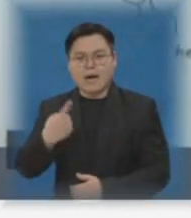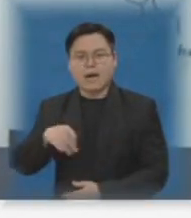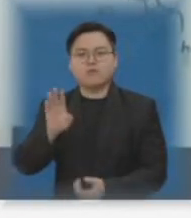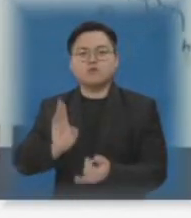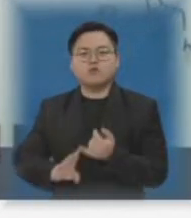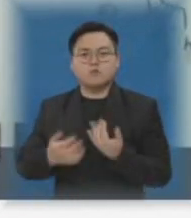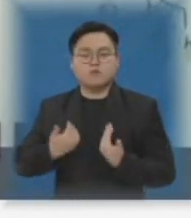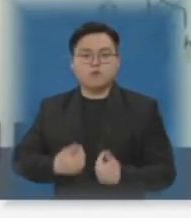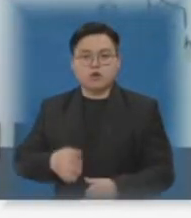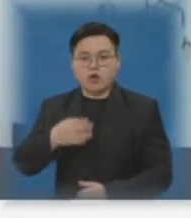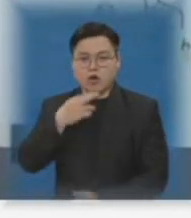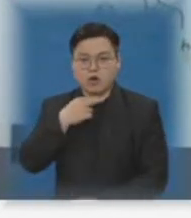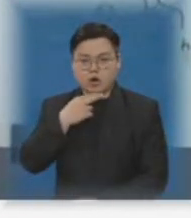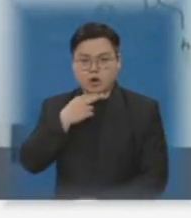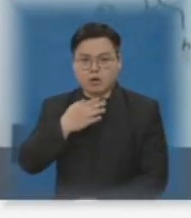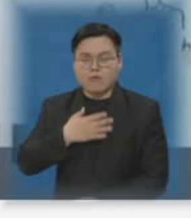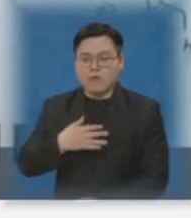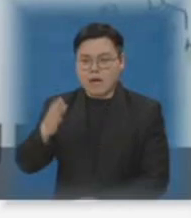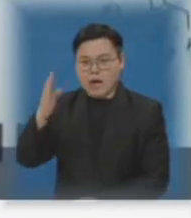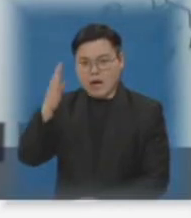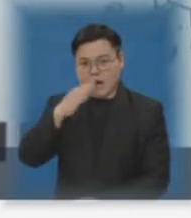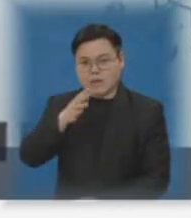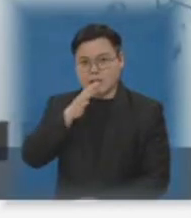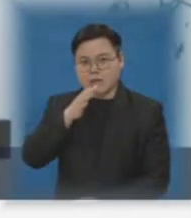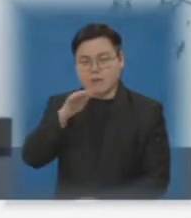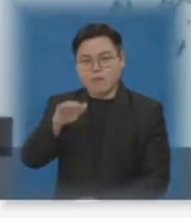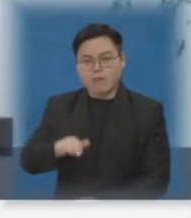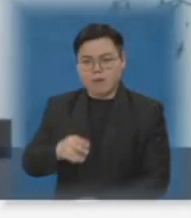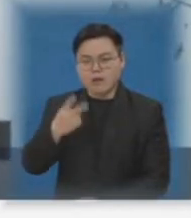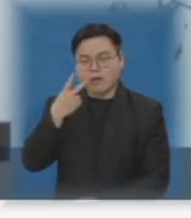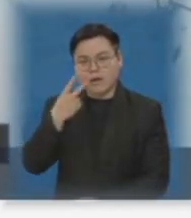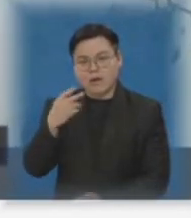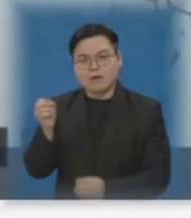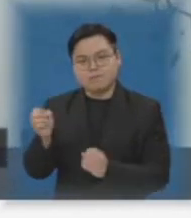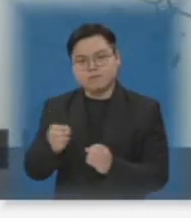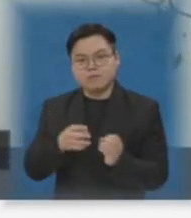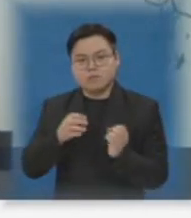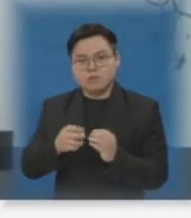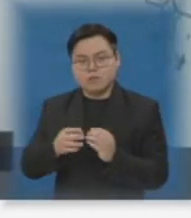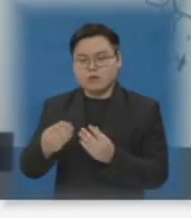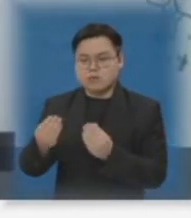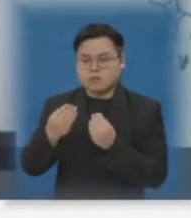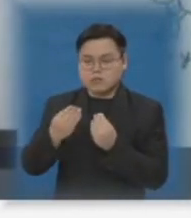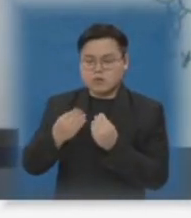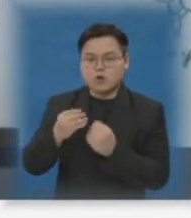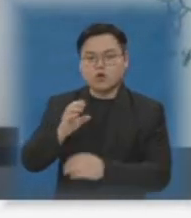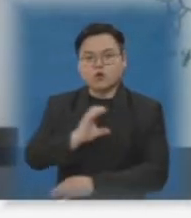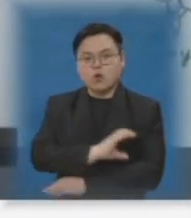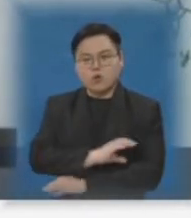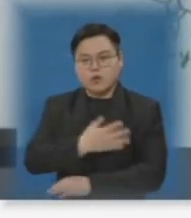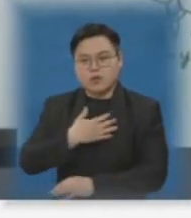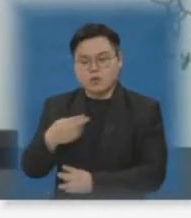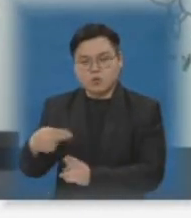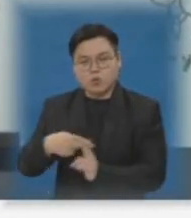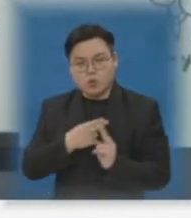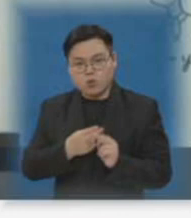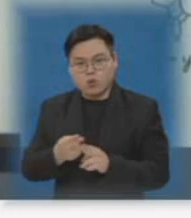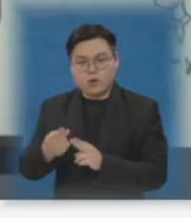Тэгээд аавтайгаа баг насаа өнгөрүүлсэн аавынхаа одоо хэлж ярьсан тий сургууль төргөж өгөөд авдаг байсан энэ